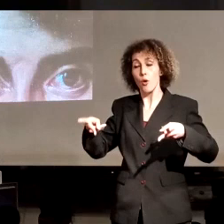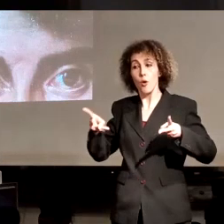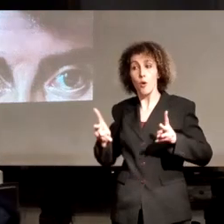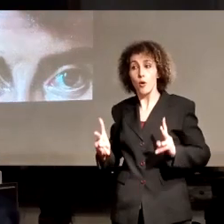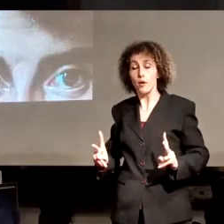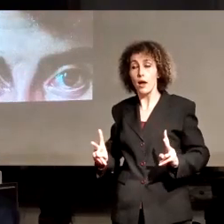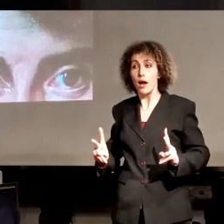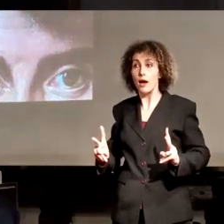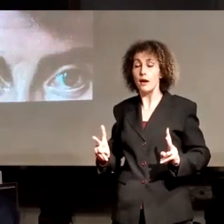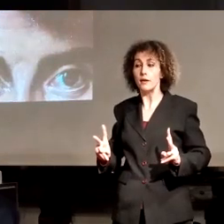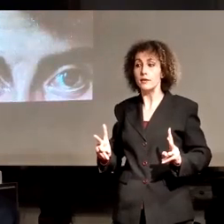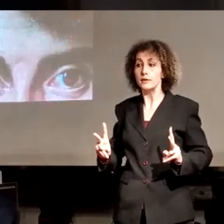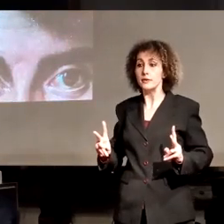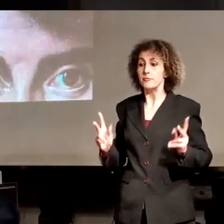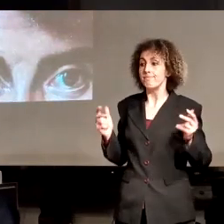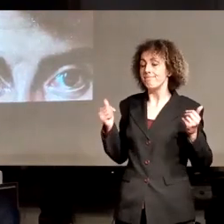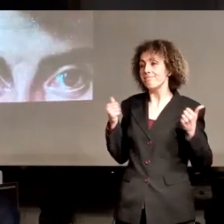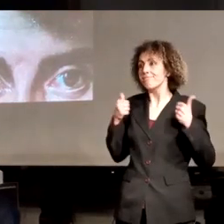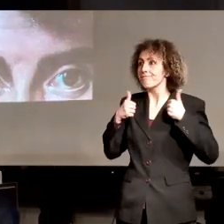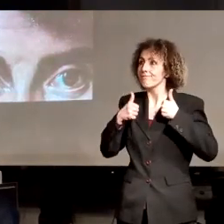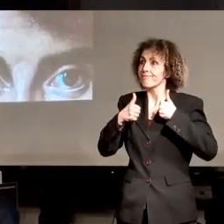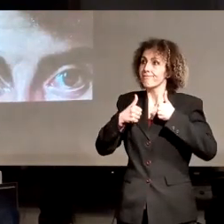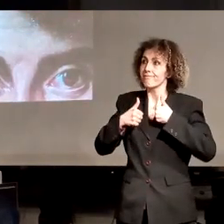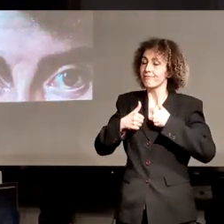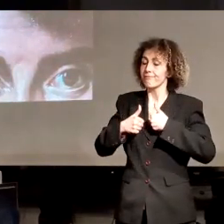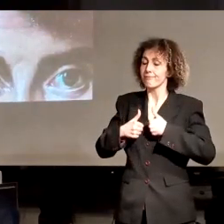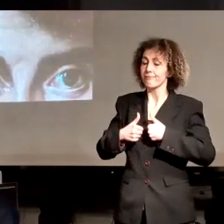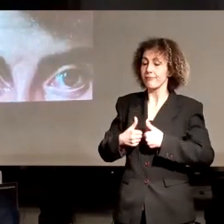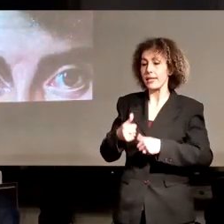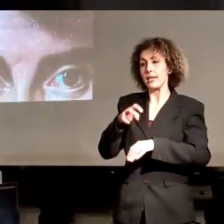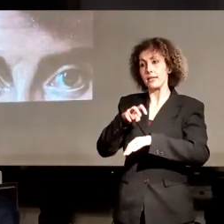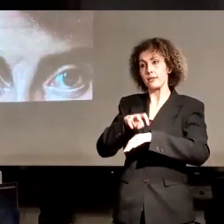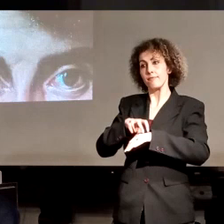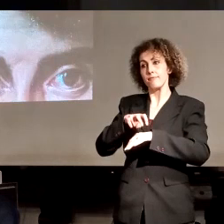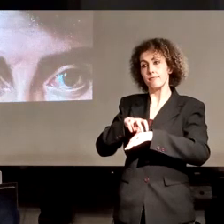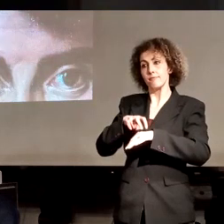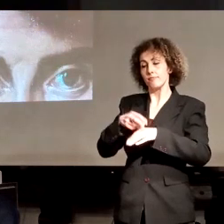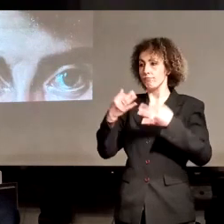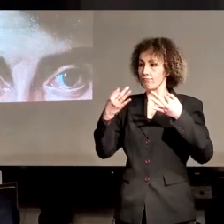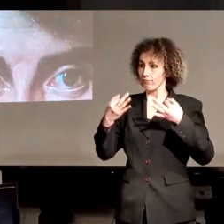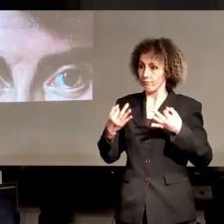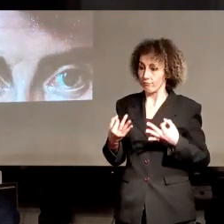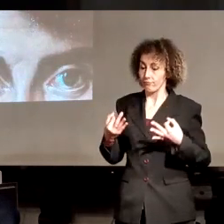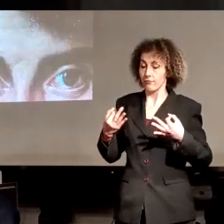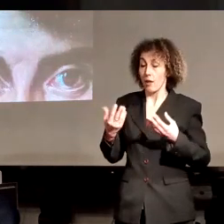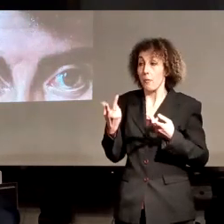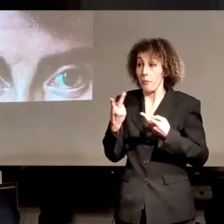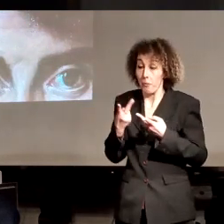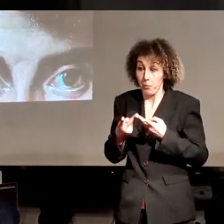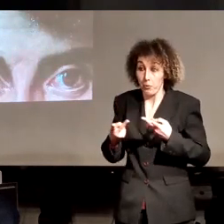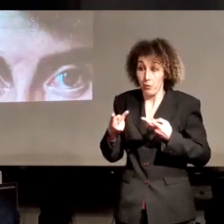e assumendo con lui l'atteggiamento che normalmente riservo ai miei pazienti o almeno tentando